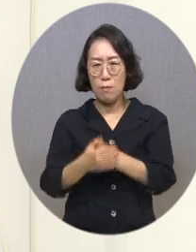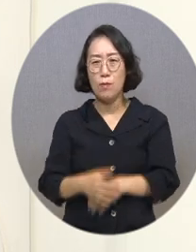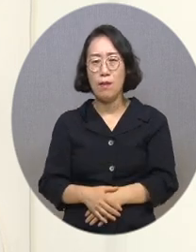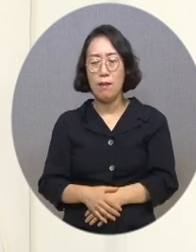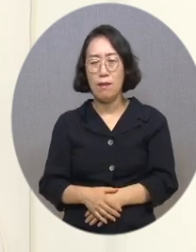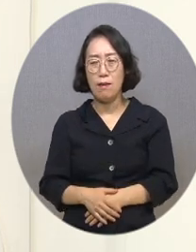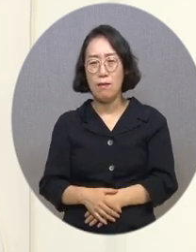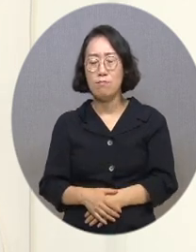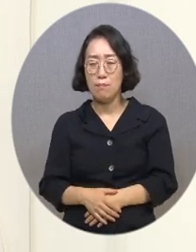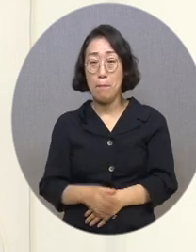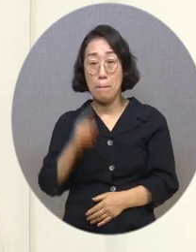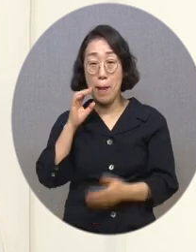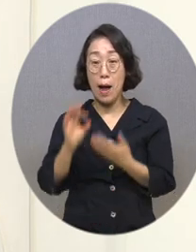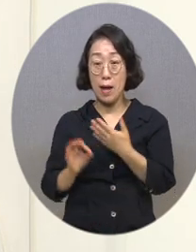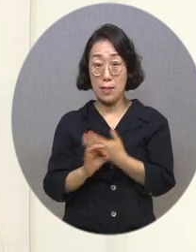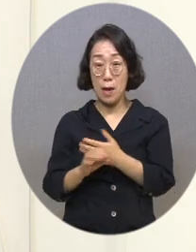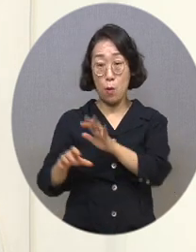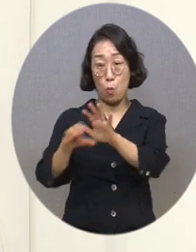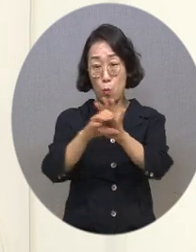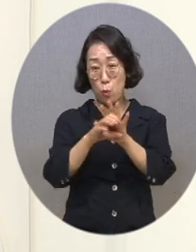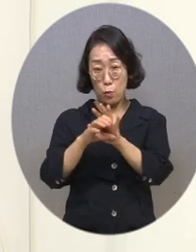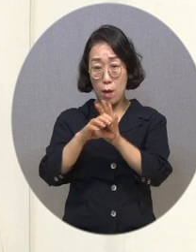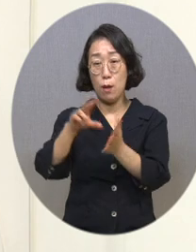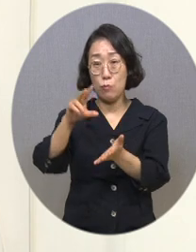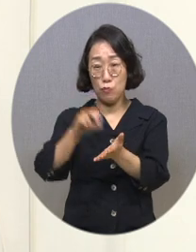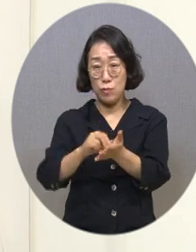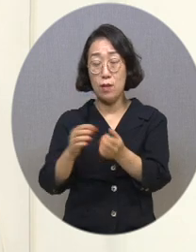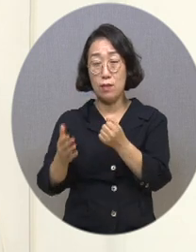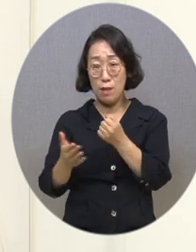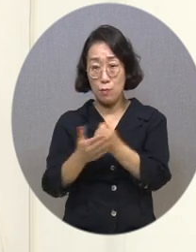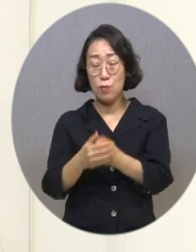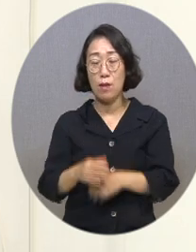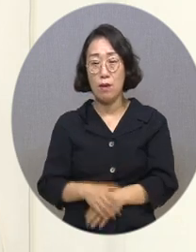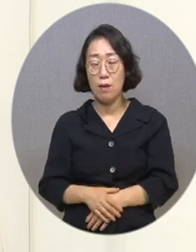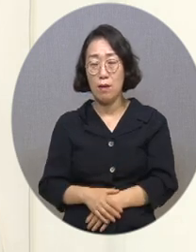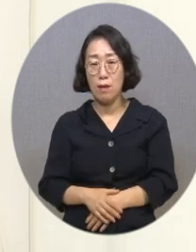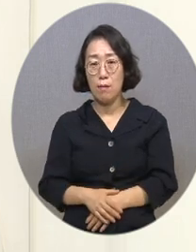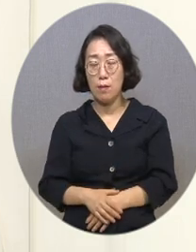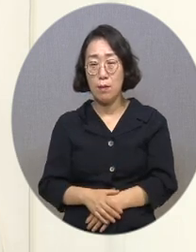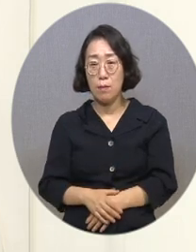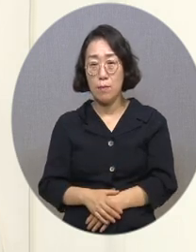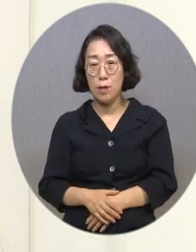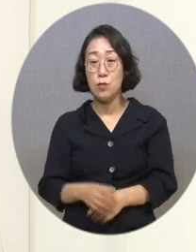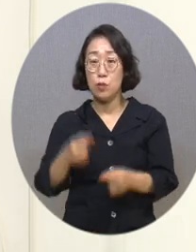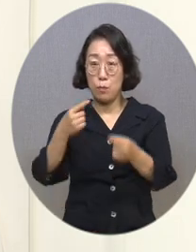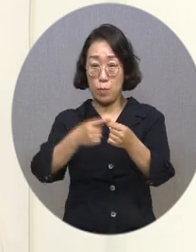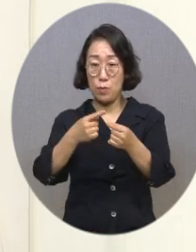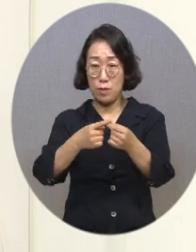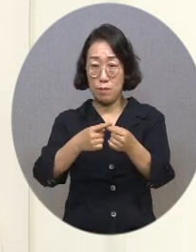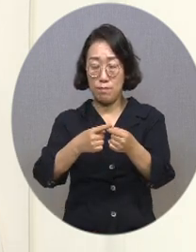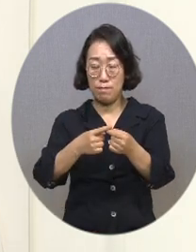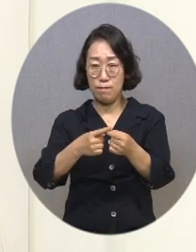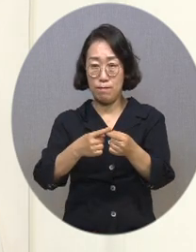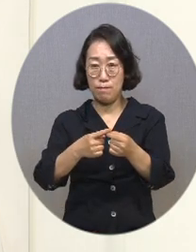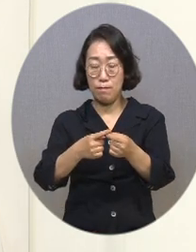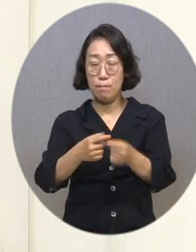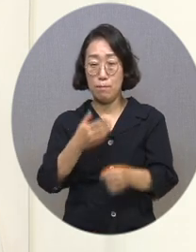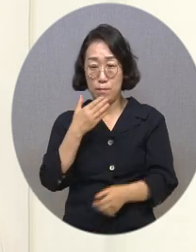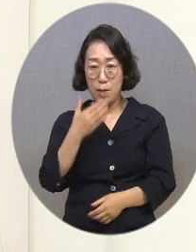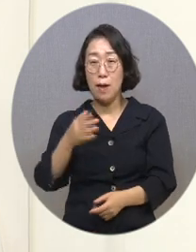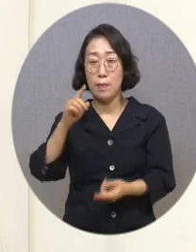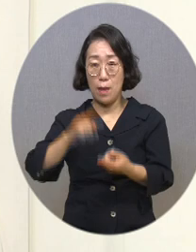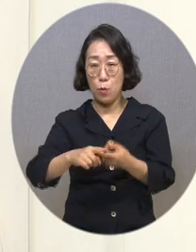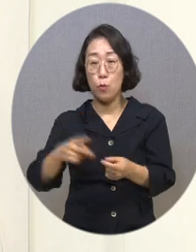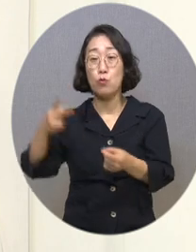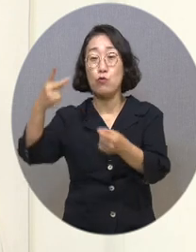되어서, 만약에 코로나가 이슈가 되면 첫 번째는 지금 그래도 진행을 한다고, 코로나가 조금 더 확산이 되면